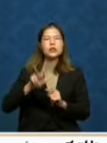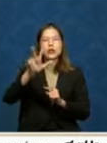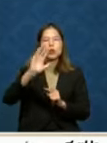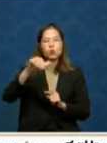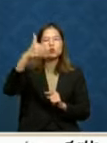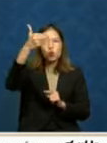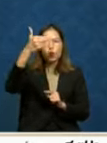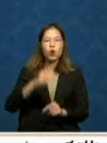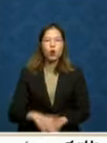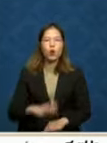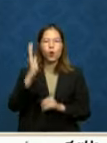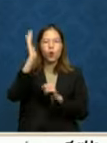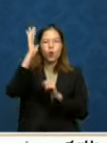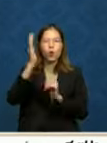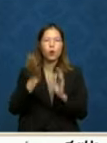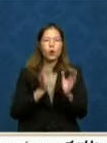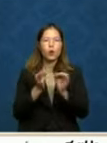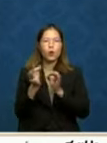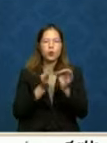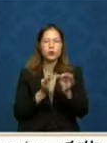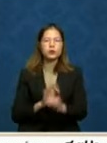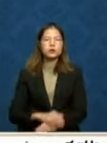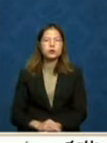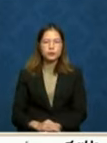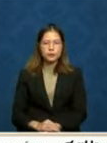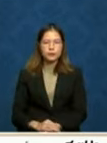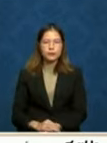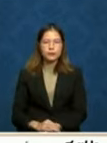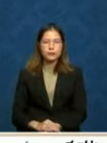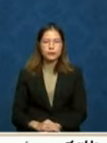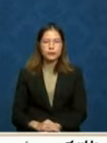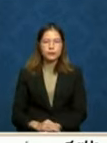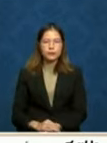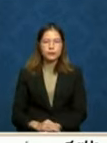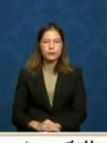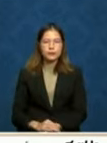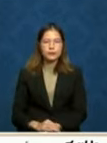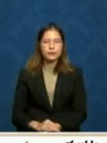ครับเชิญท่านเอกราชอุดมอำนวยครับเชิญฮะเ